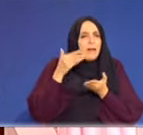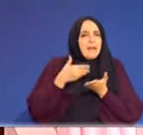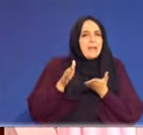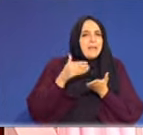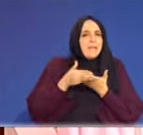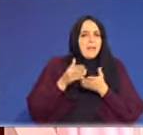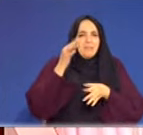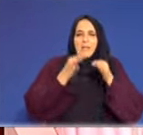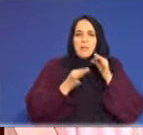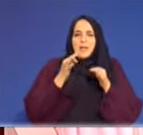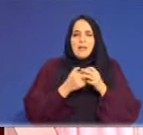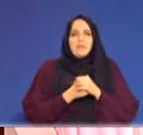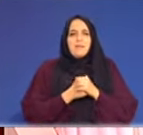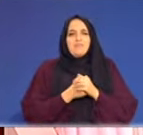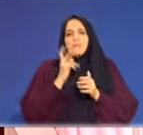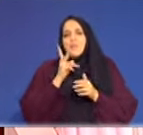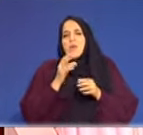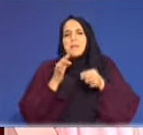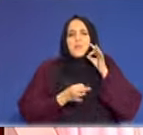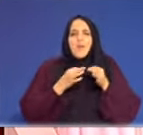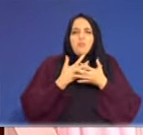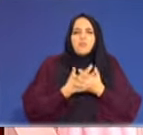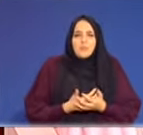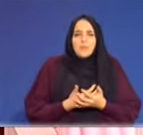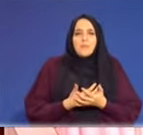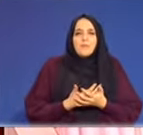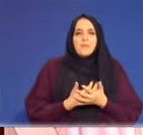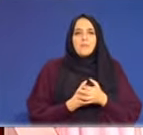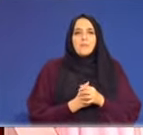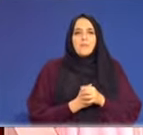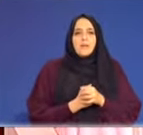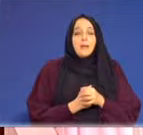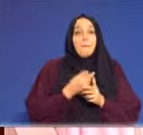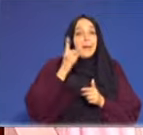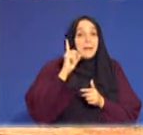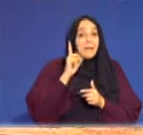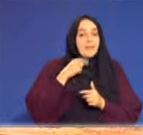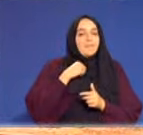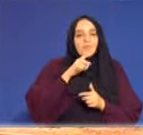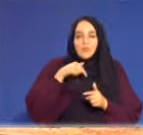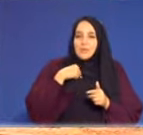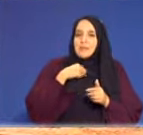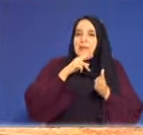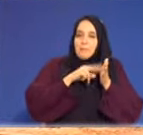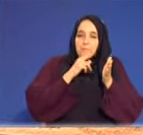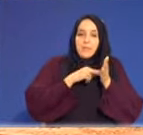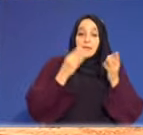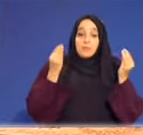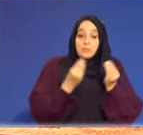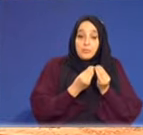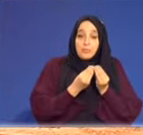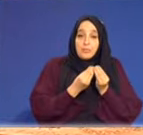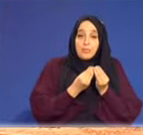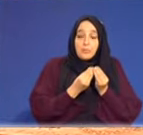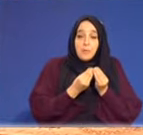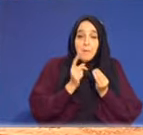أروقة القضاء، طبعا لا ننقص نعم. من قدر القضاء على وجه الإطلاق، أكيد. وفي كل مرة نكرر إن مجالس الصلح ليست